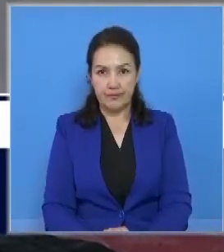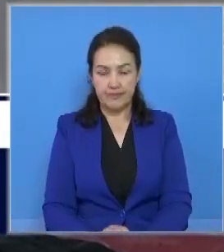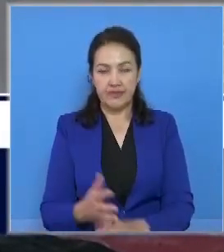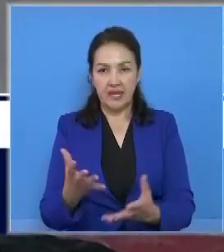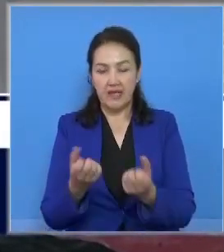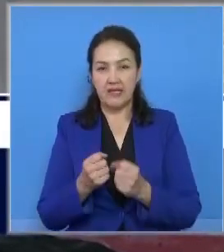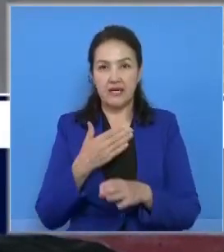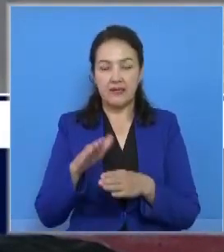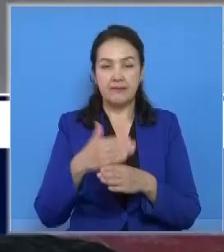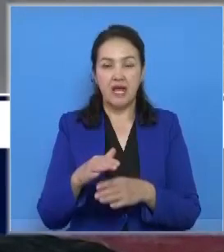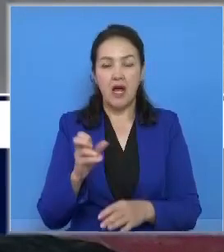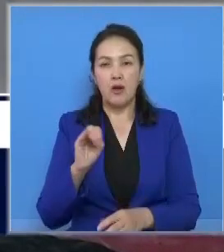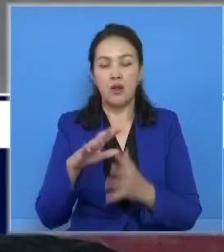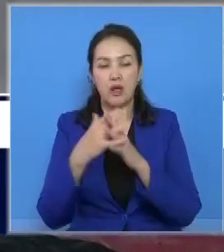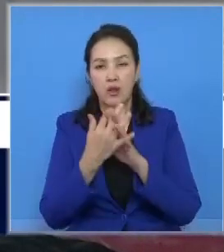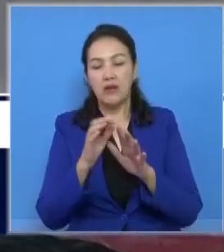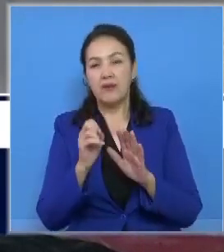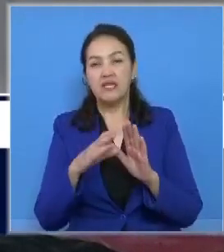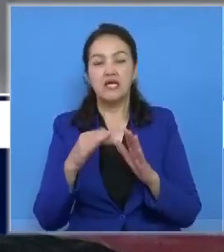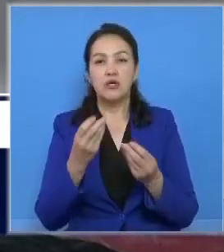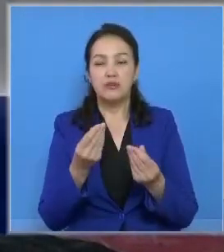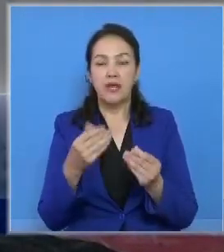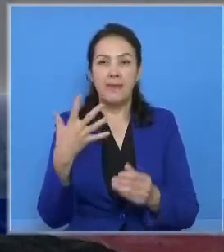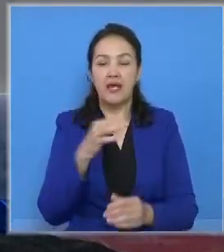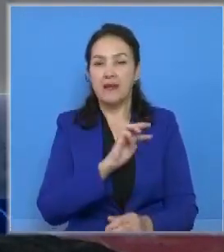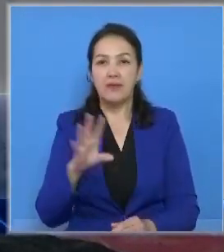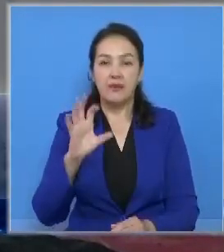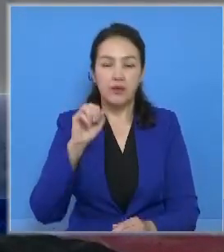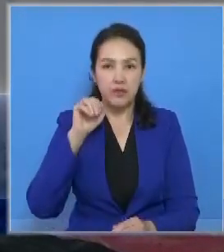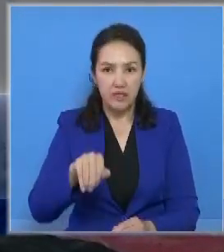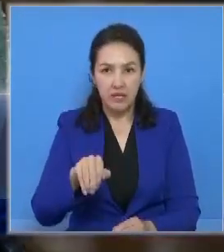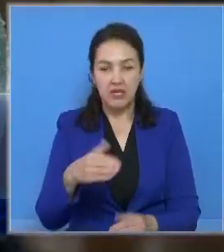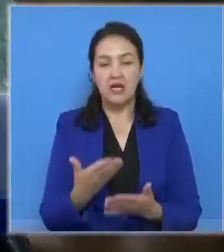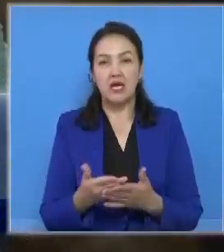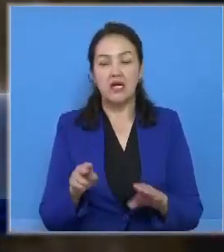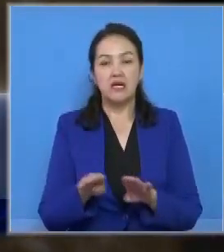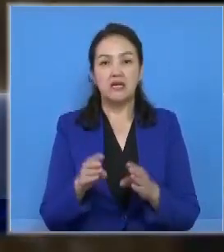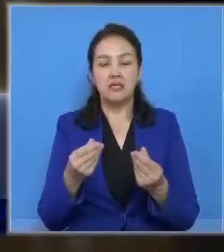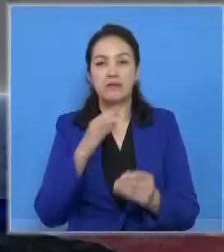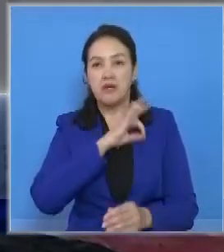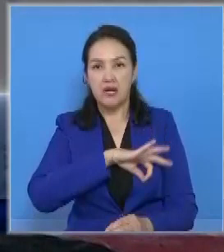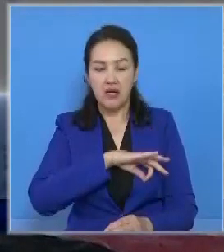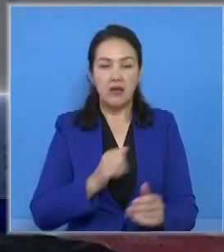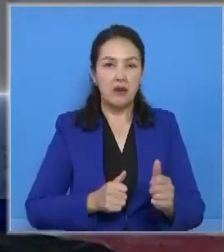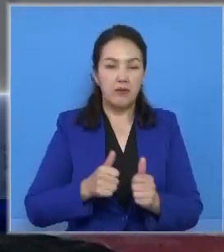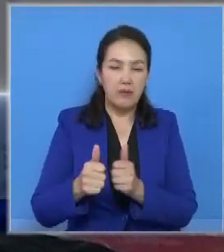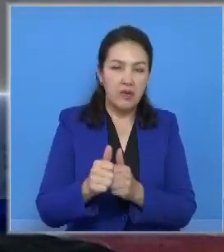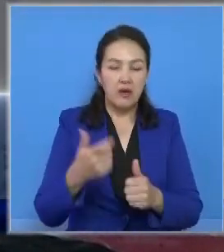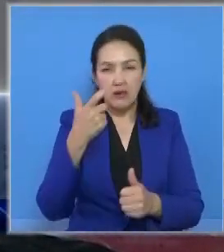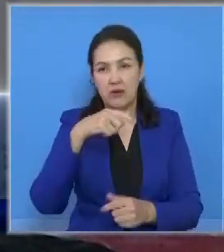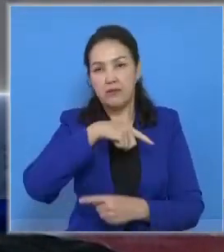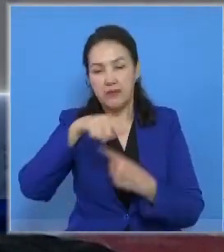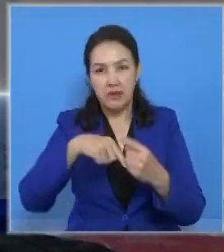Я получила кредит по проекту «Аул Аманаты». Сумма составила 5 миллионов 500 тысяч. Эти деньги я использую для продвижения своего